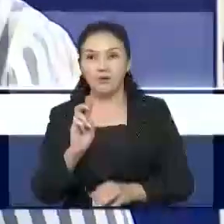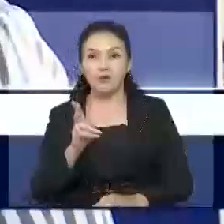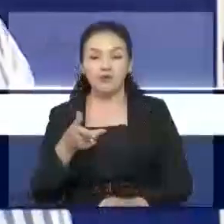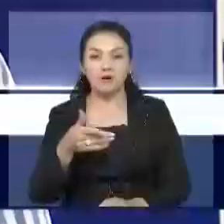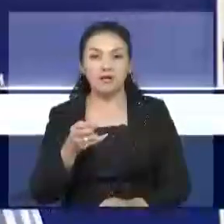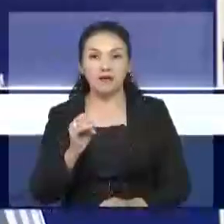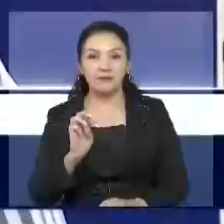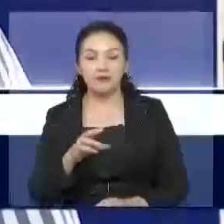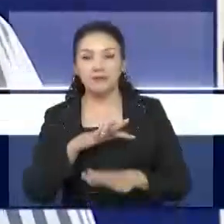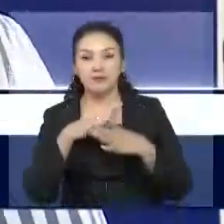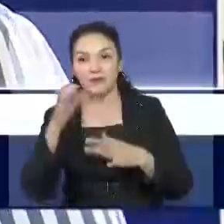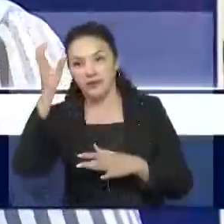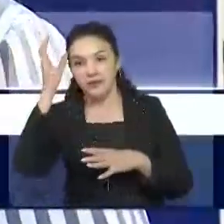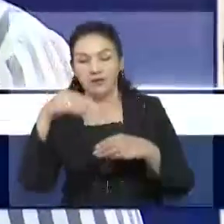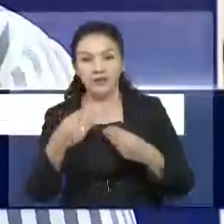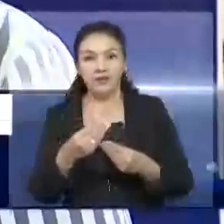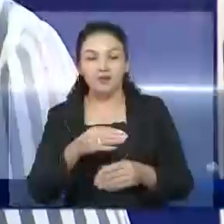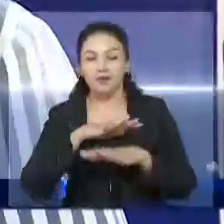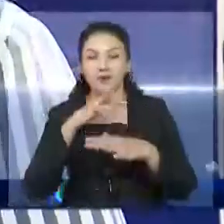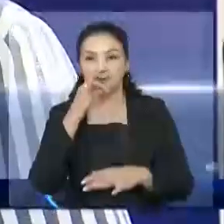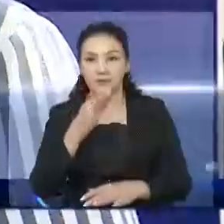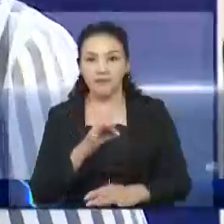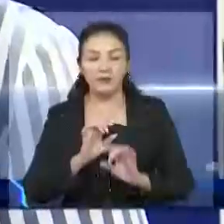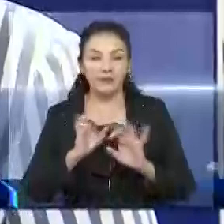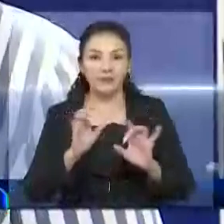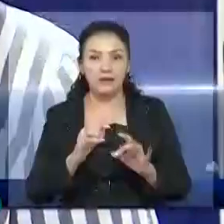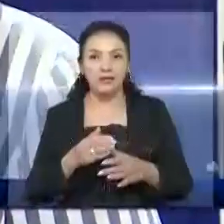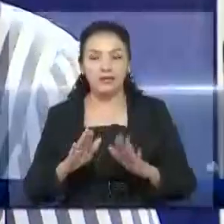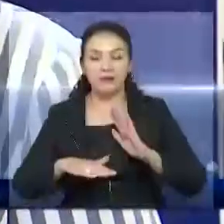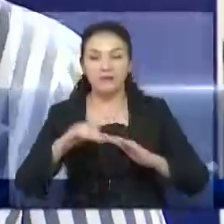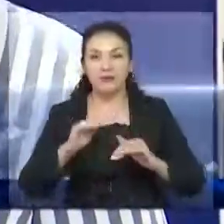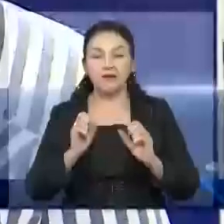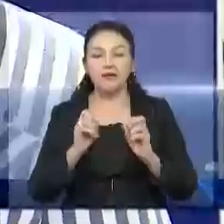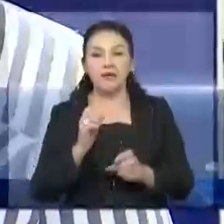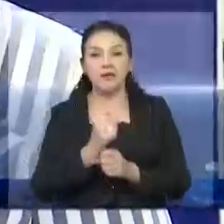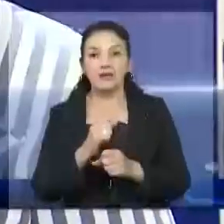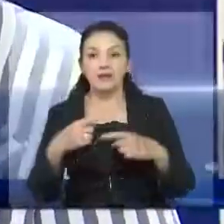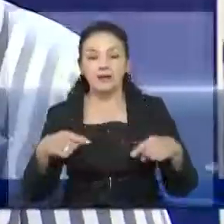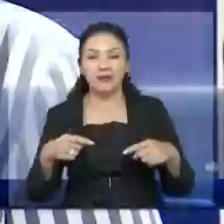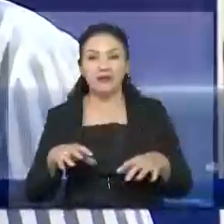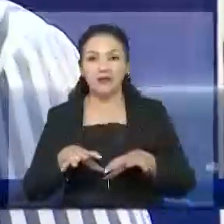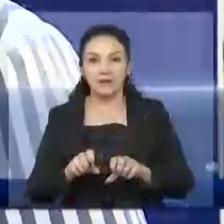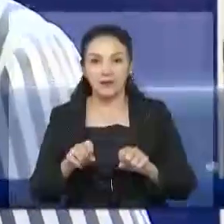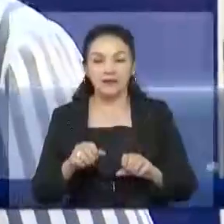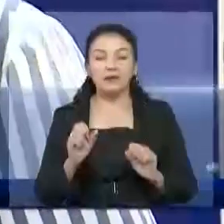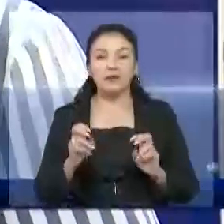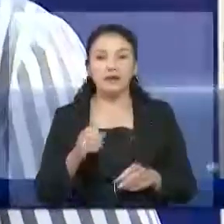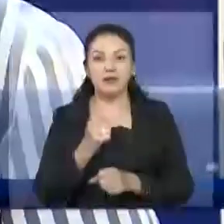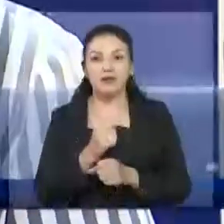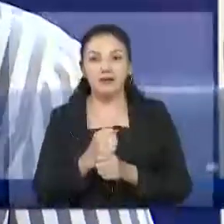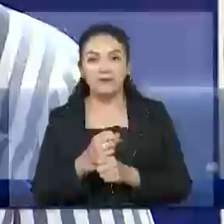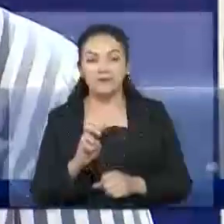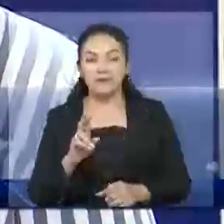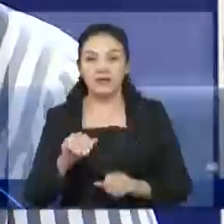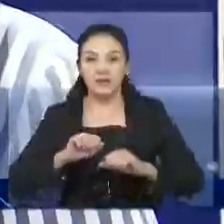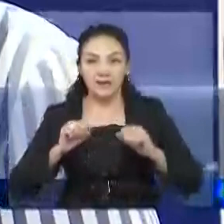Исмаиловна много знаний передала, много опыта, рассказала на практике, как работать с разными видами теста, как работать с разными печами,